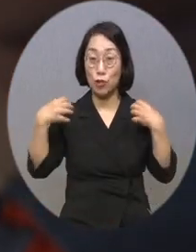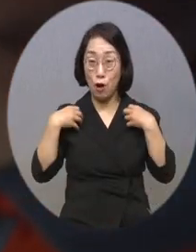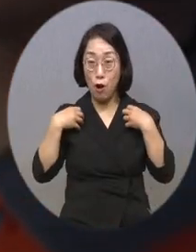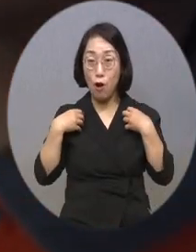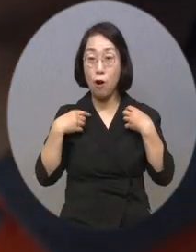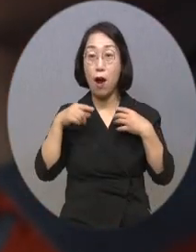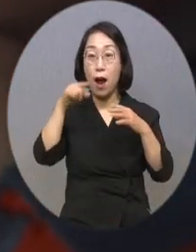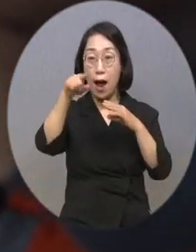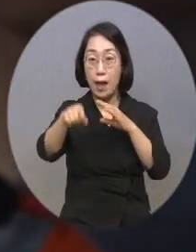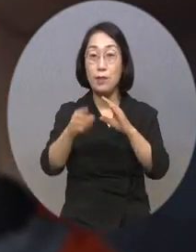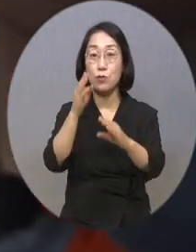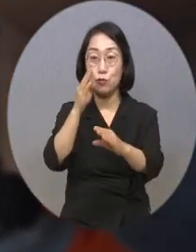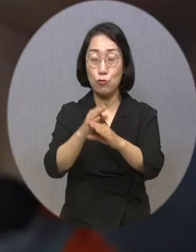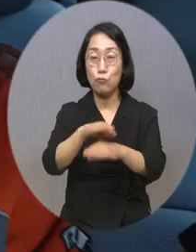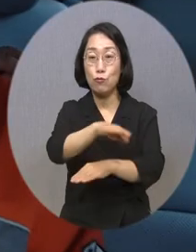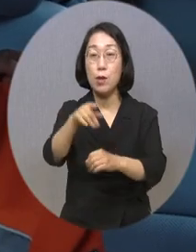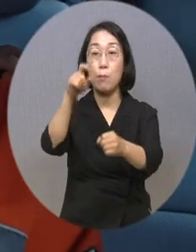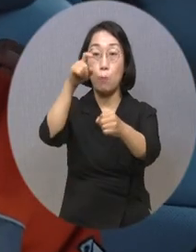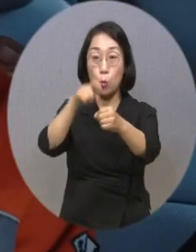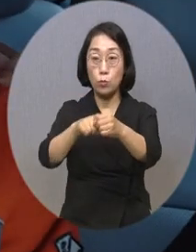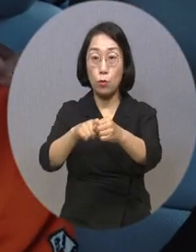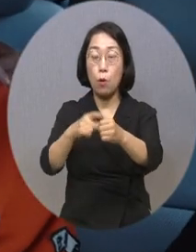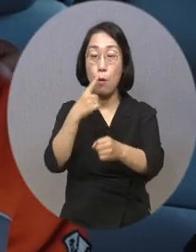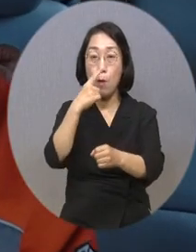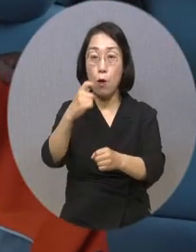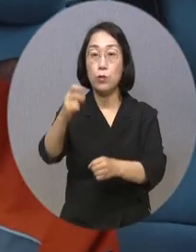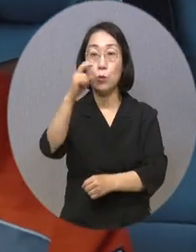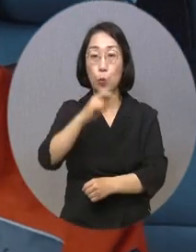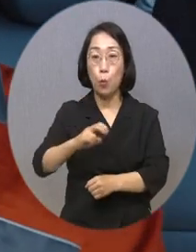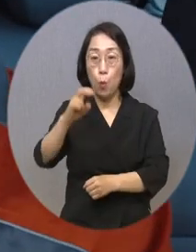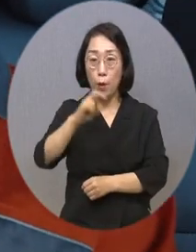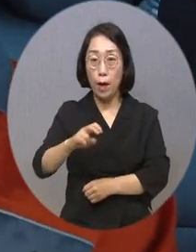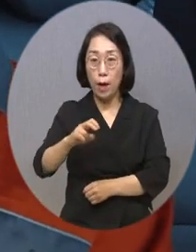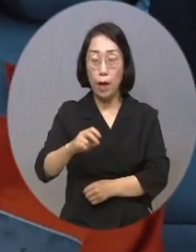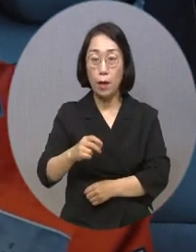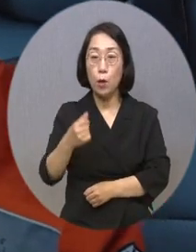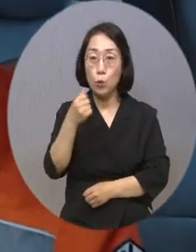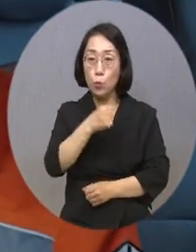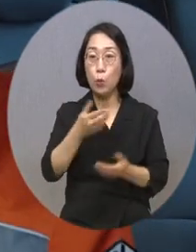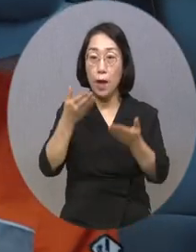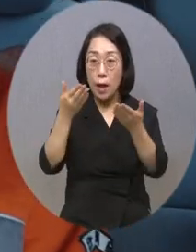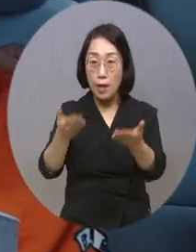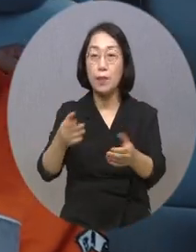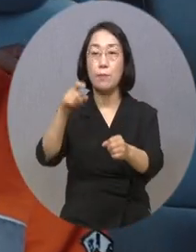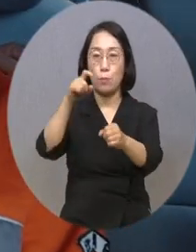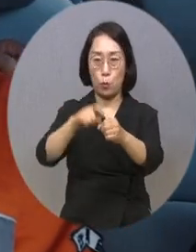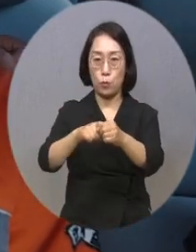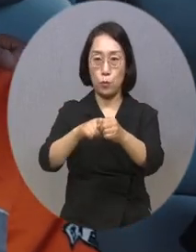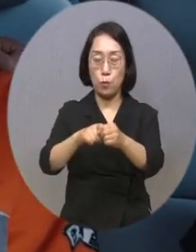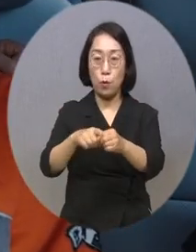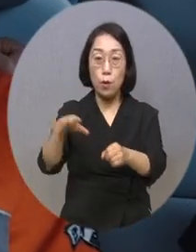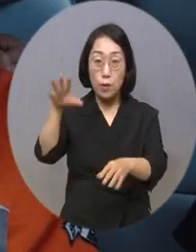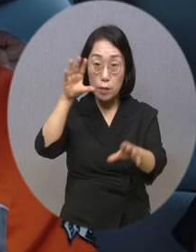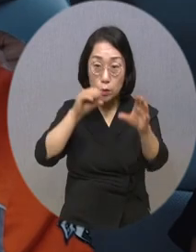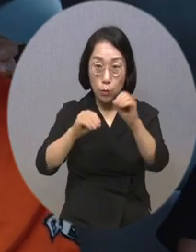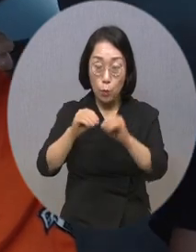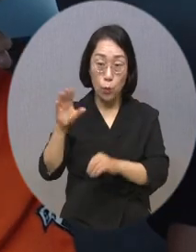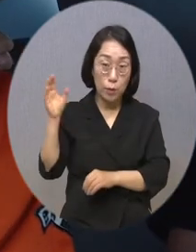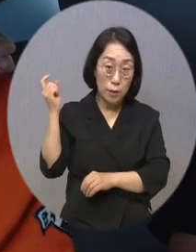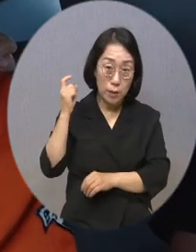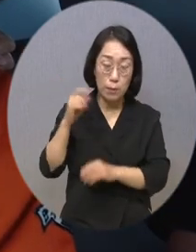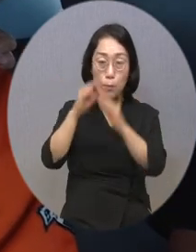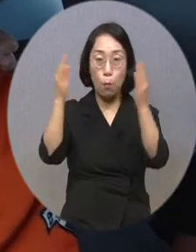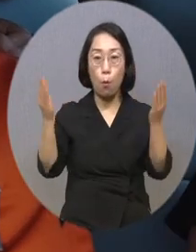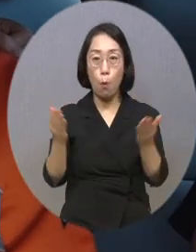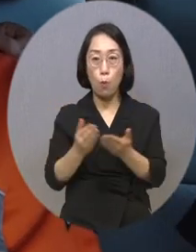있지만 어쨌든 우리의 오늘 목적은 무엇일까요? 멋진 노래를, 무안을 잘 소개하는 노래를 만드는 게 아니겠습니까? 보고 듣고 느끼는 모든 것들을 잘 음악 속에